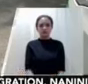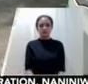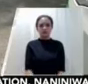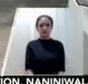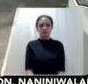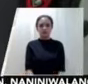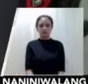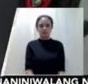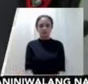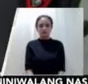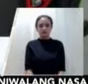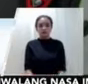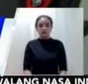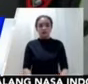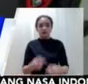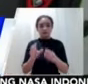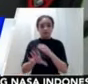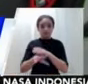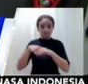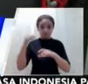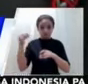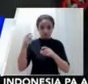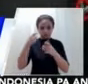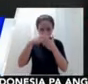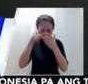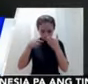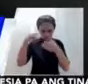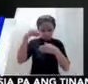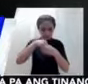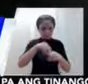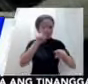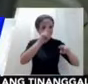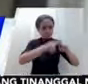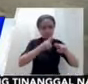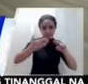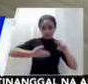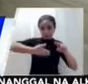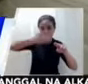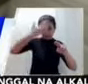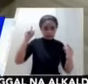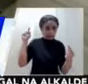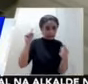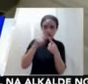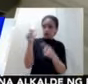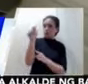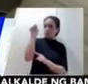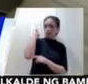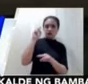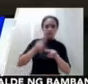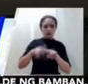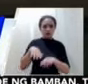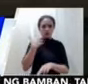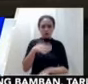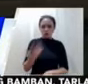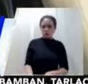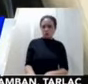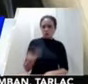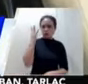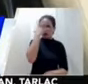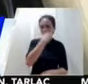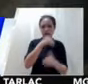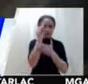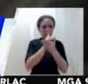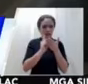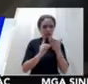Mula sa labas hanggang loob, sa mga upuan sa harapan hanggang sa likuran, elegante ang disenyo at hindi